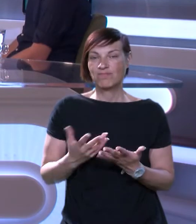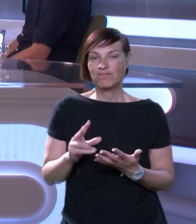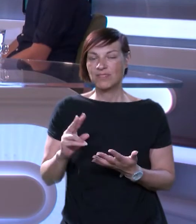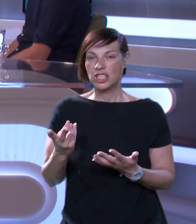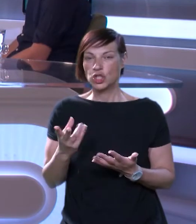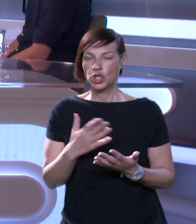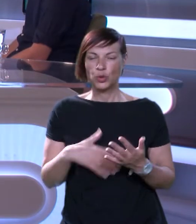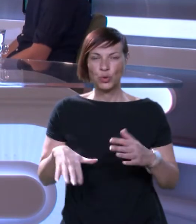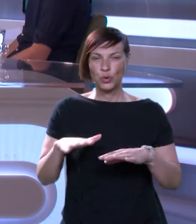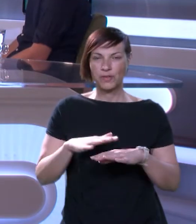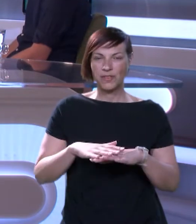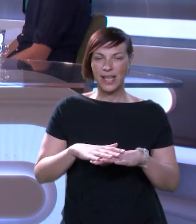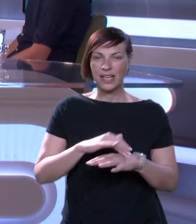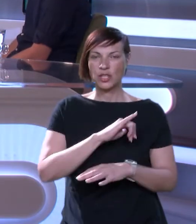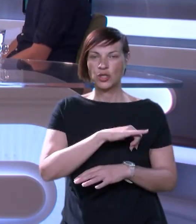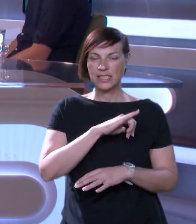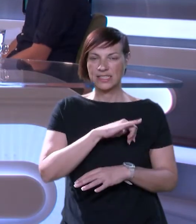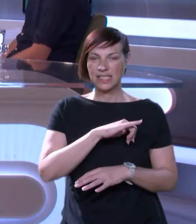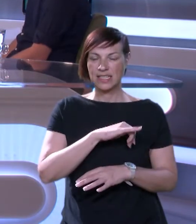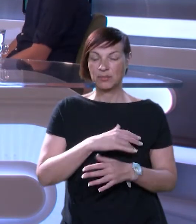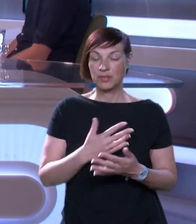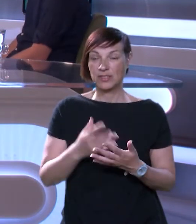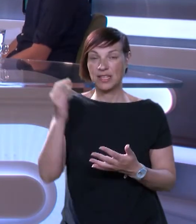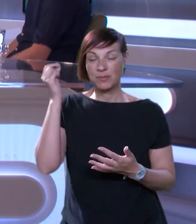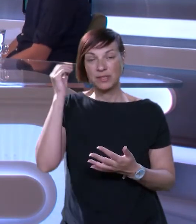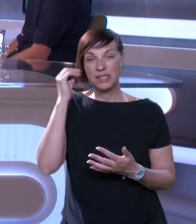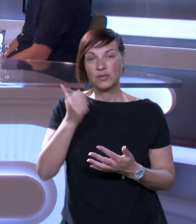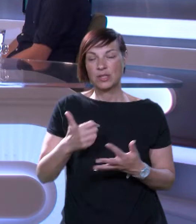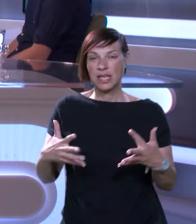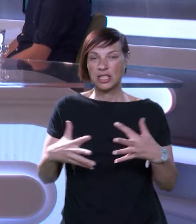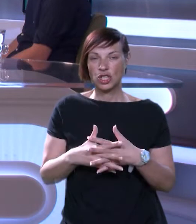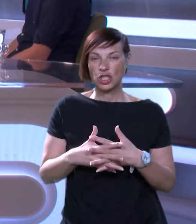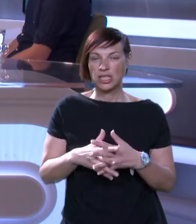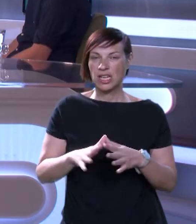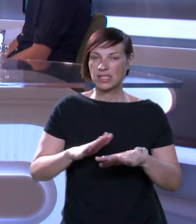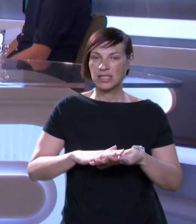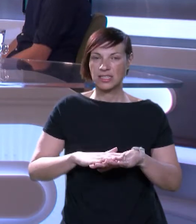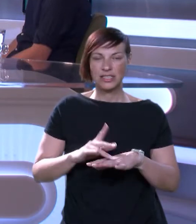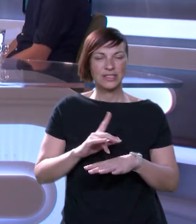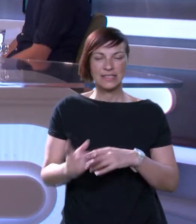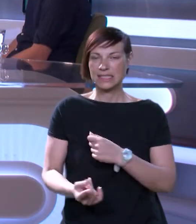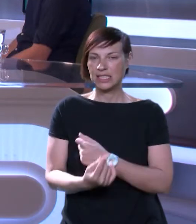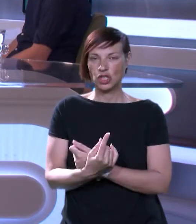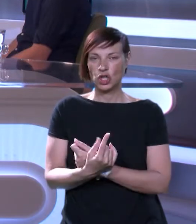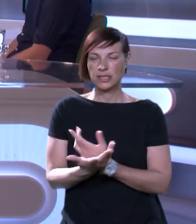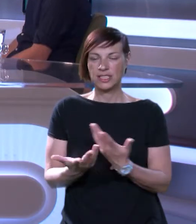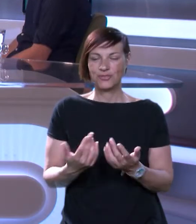drugo tako veliko i tako zanimljivo da bi se zvuk jednog grada naslonio na to, se nije